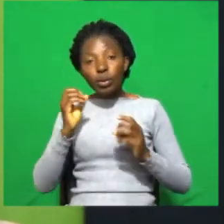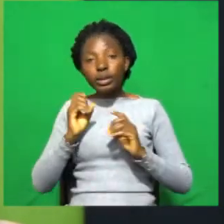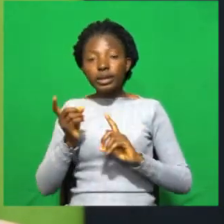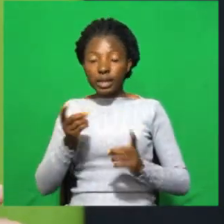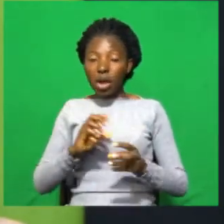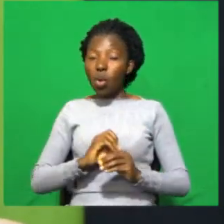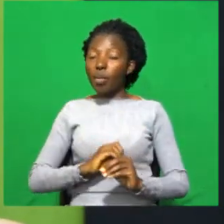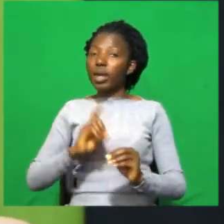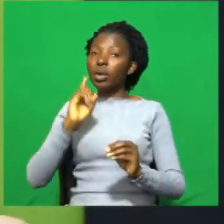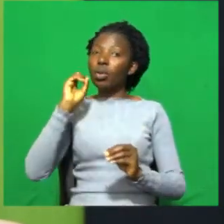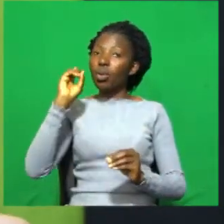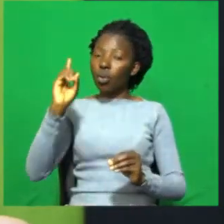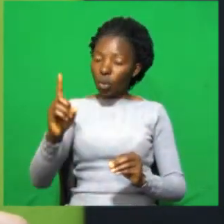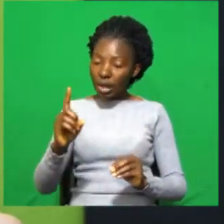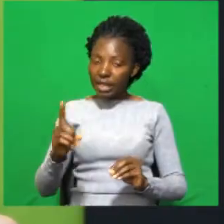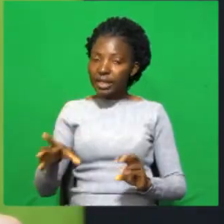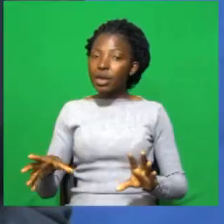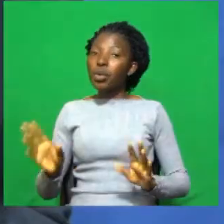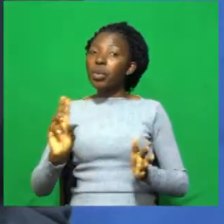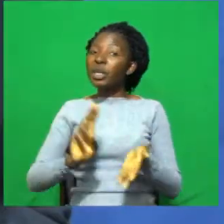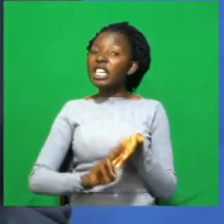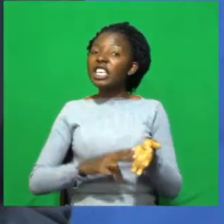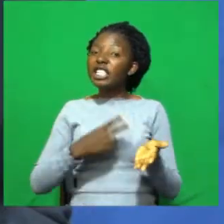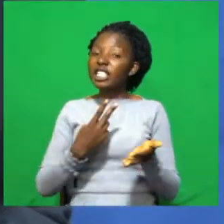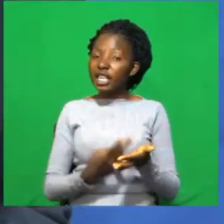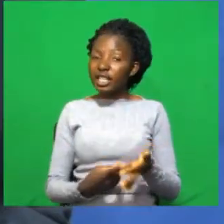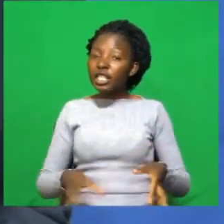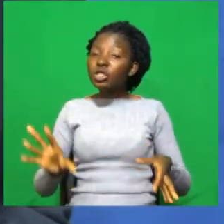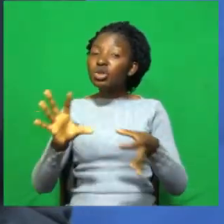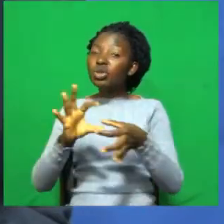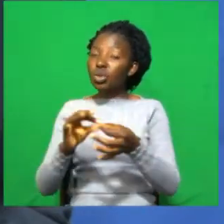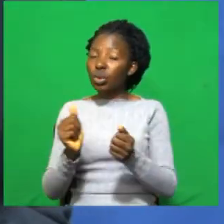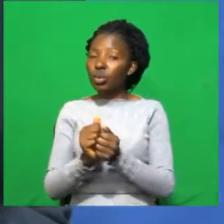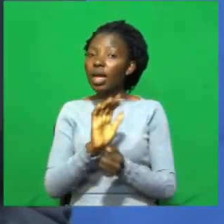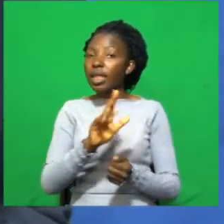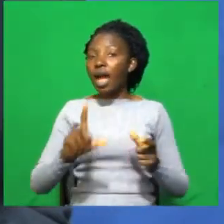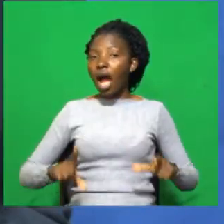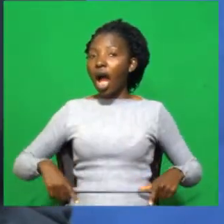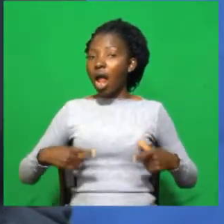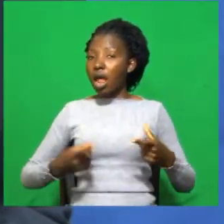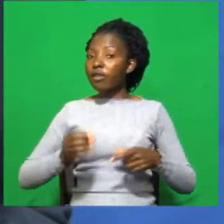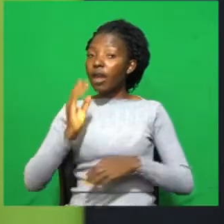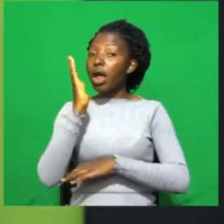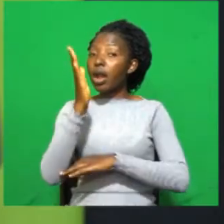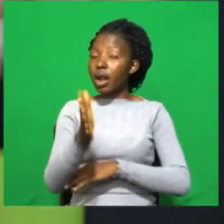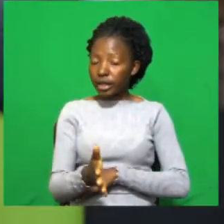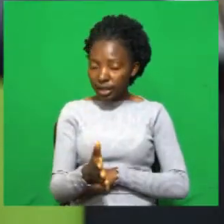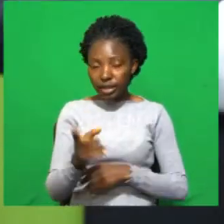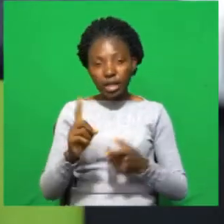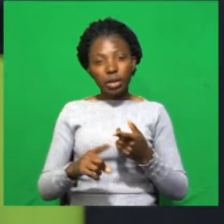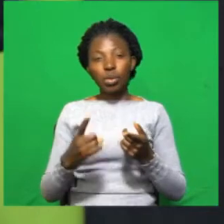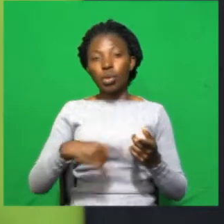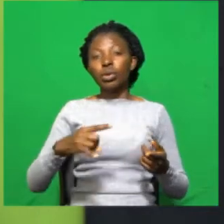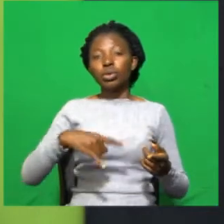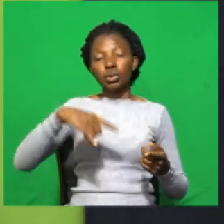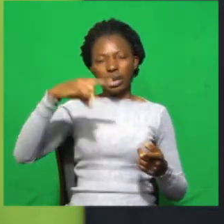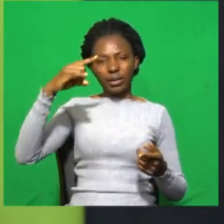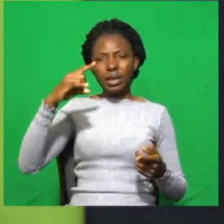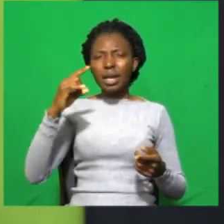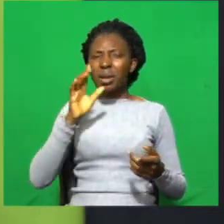vanobva vaenderana kudenga pamwe chete nevatsvene. But in case pane pfungwa iya yandaverenga yekunzi vatsvene